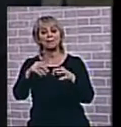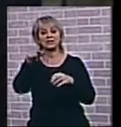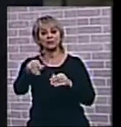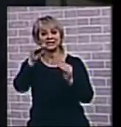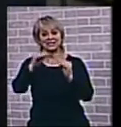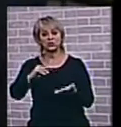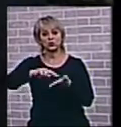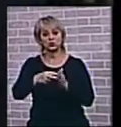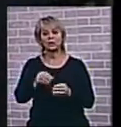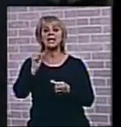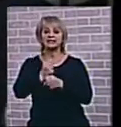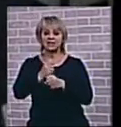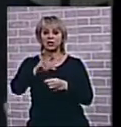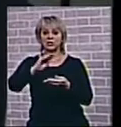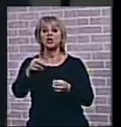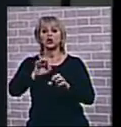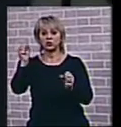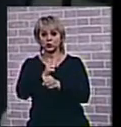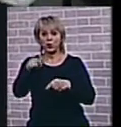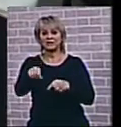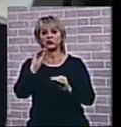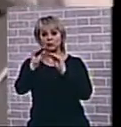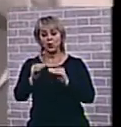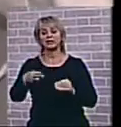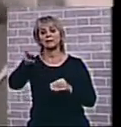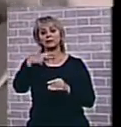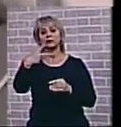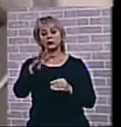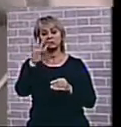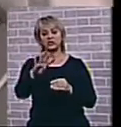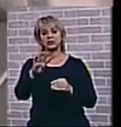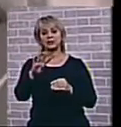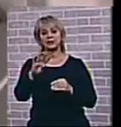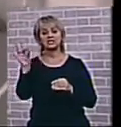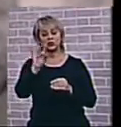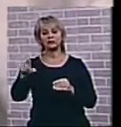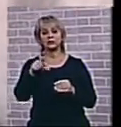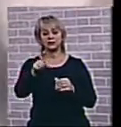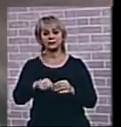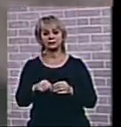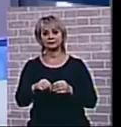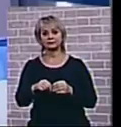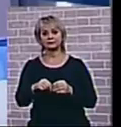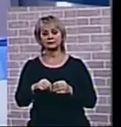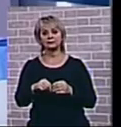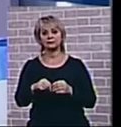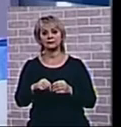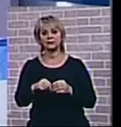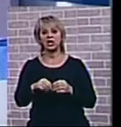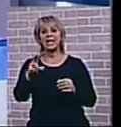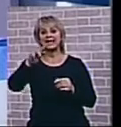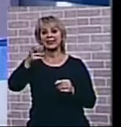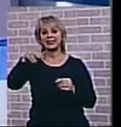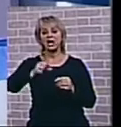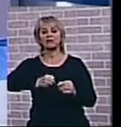снизить стоимость производства генератора и ускорить его сборку. Евгения Слинкина, Александр Чалый, Дон 24, Ростов-на-Дону.